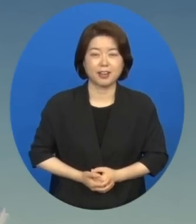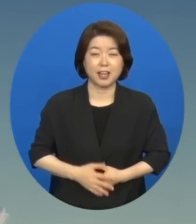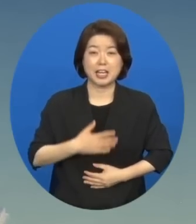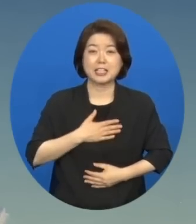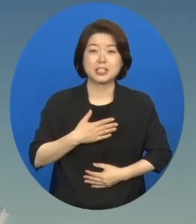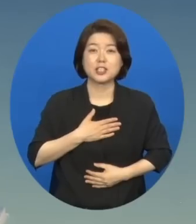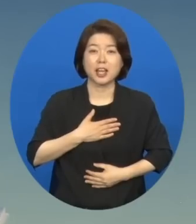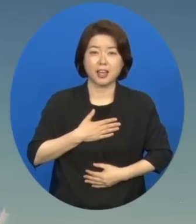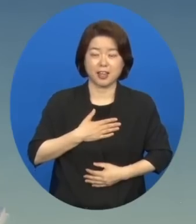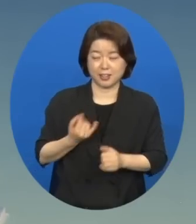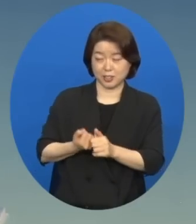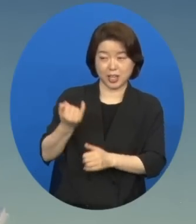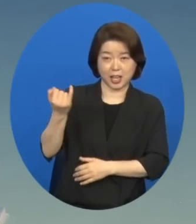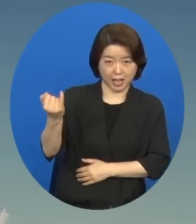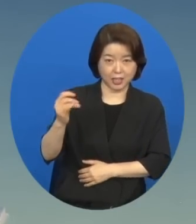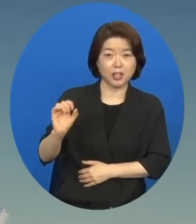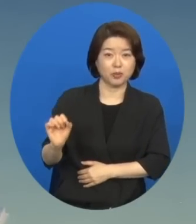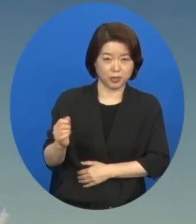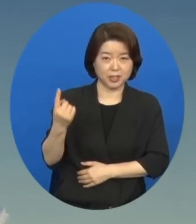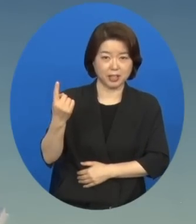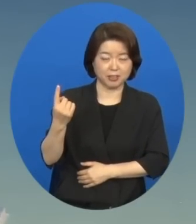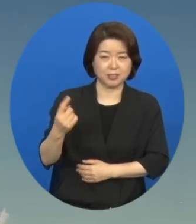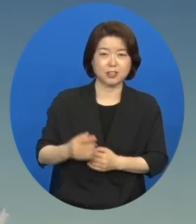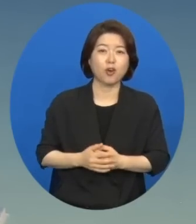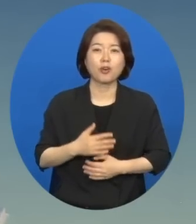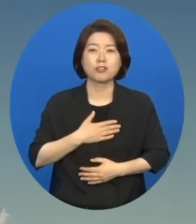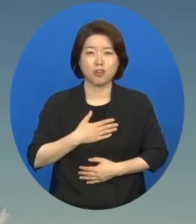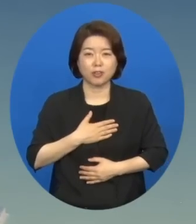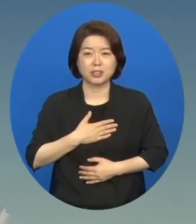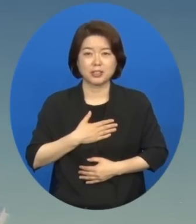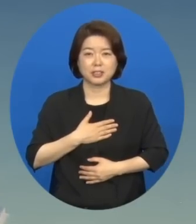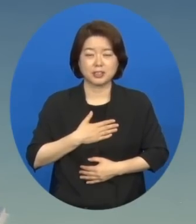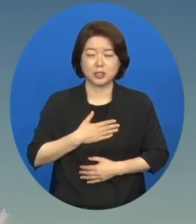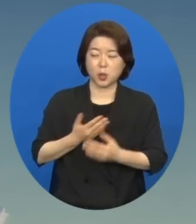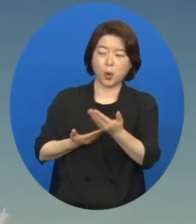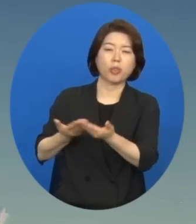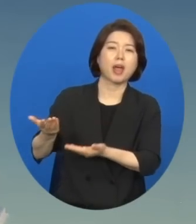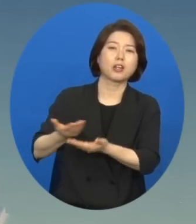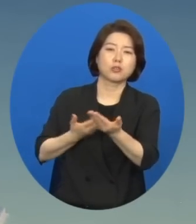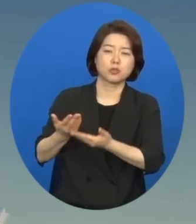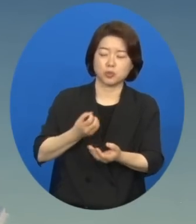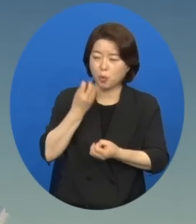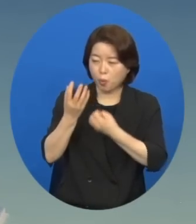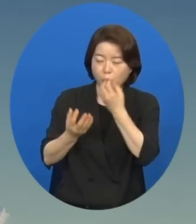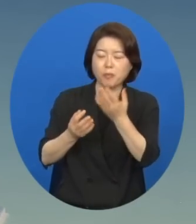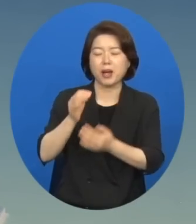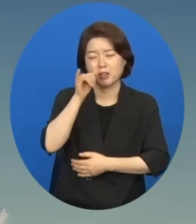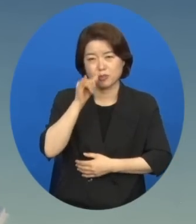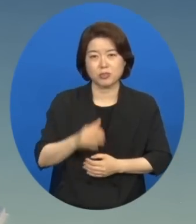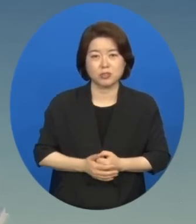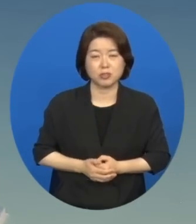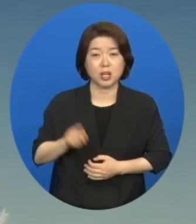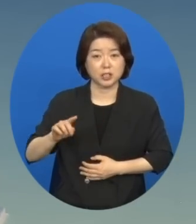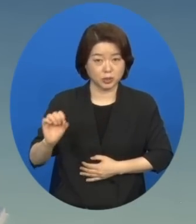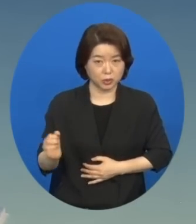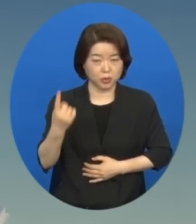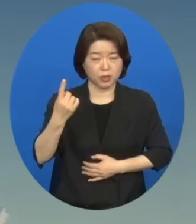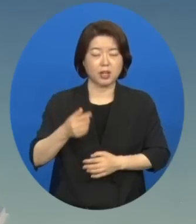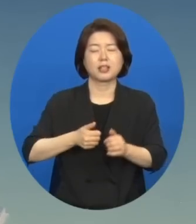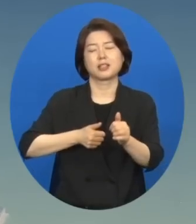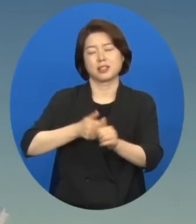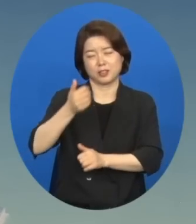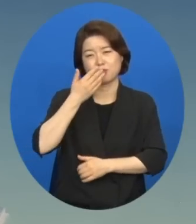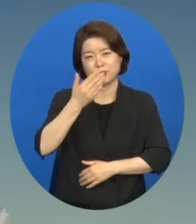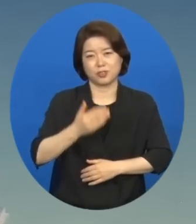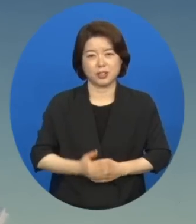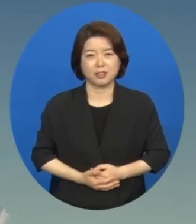저에게 있어서 저의 아내로 인하여 저는 나눌 수 있고 고백할 수 있고 그로 인하여 이겨요.